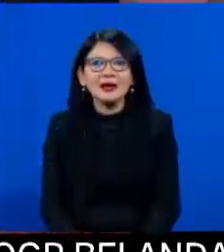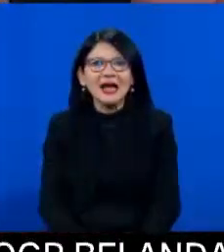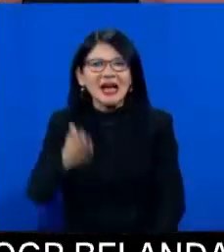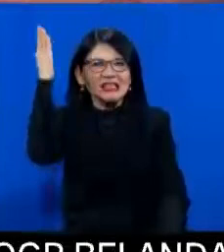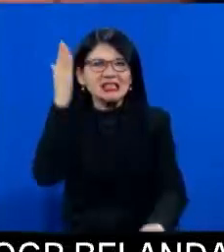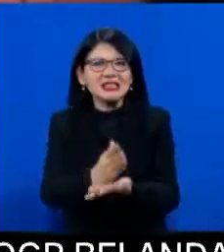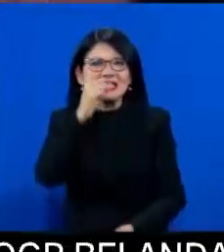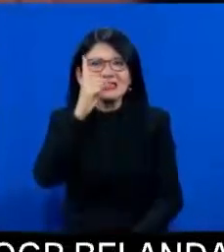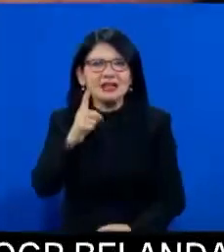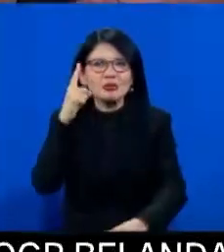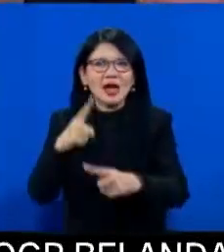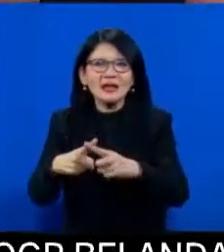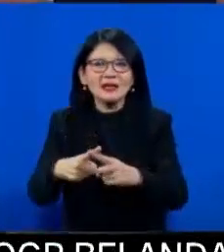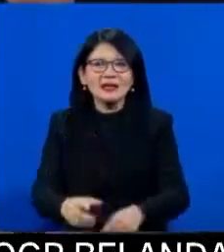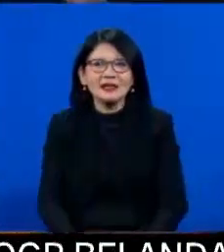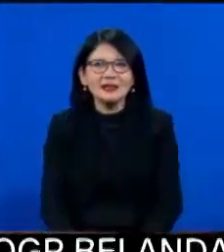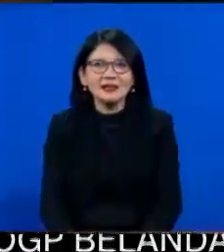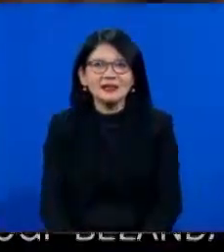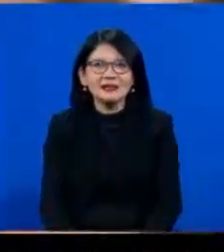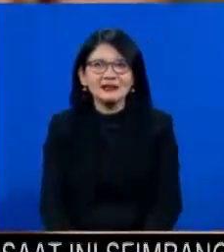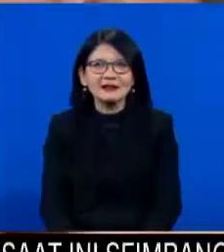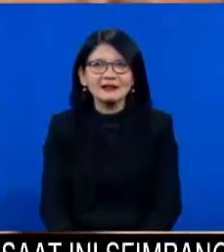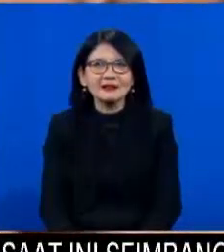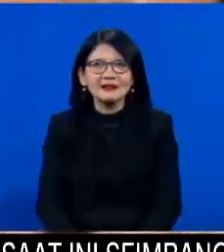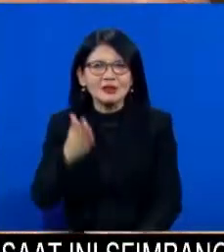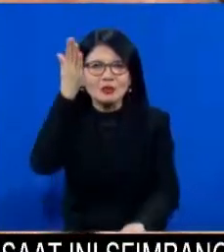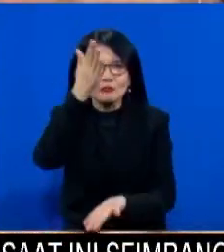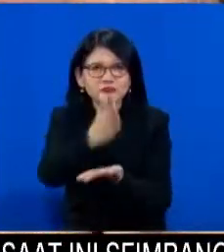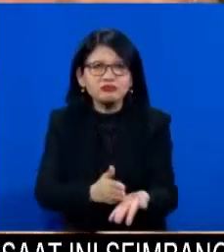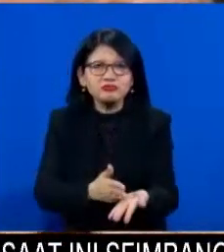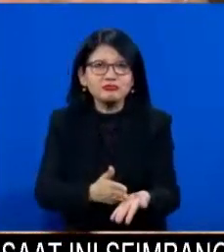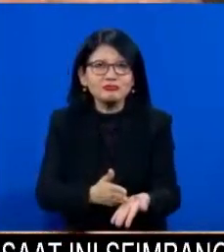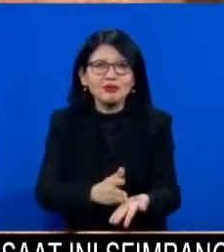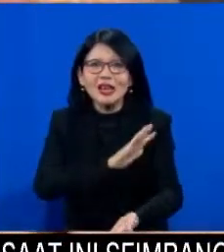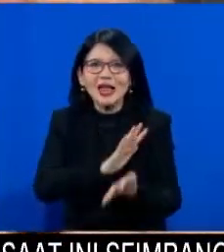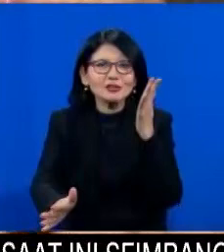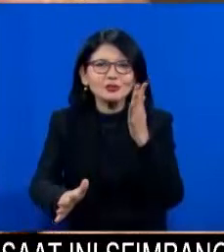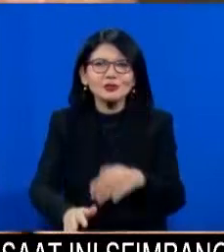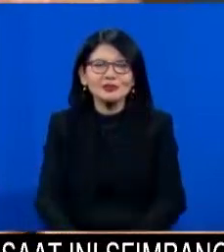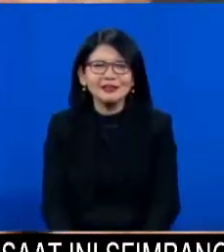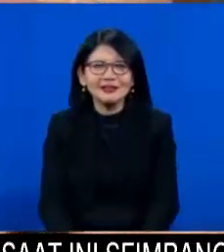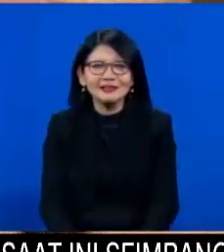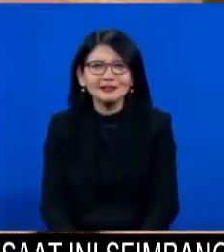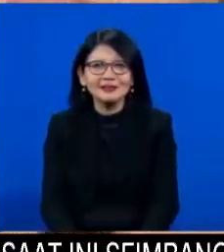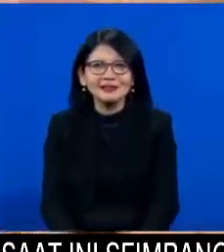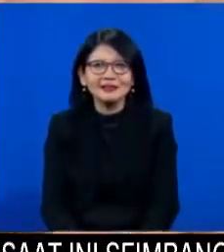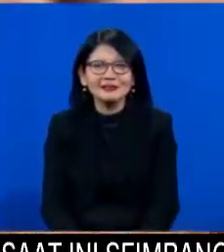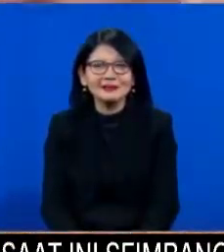satu kali, oh maksudnya satu kali tebasan sudah harus terputus ya? Putus. Allah Akbar. Bebek yang lucu sabar ya.